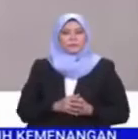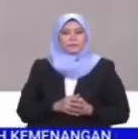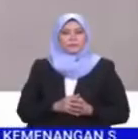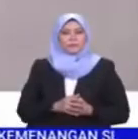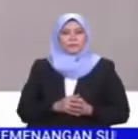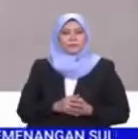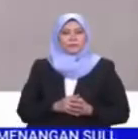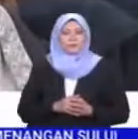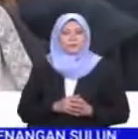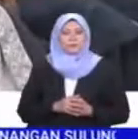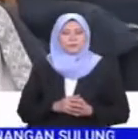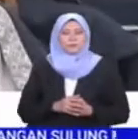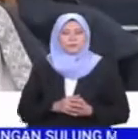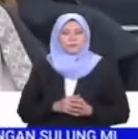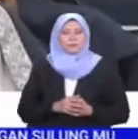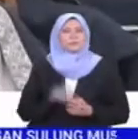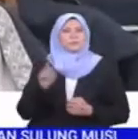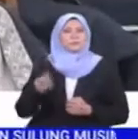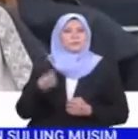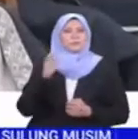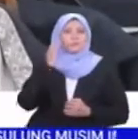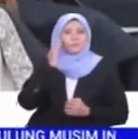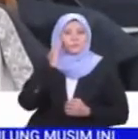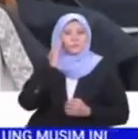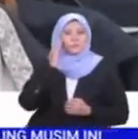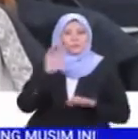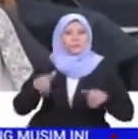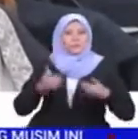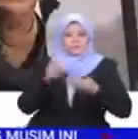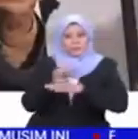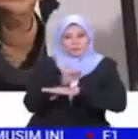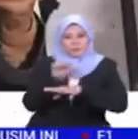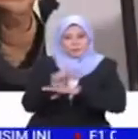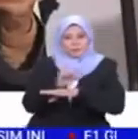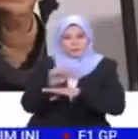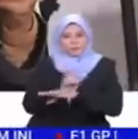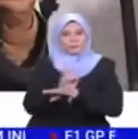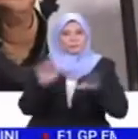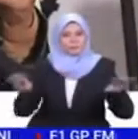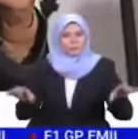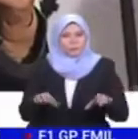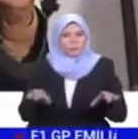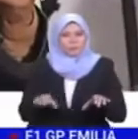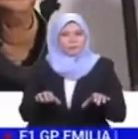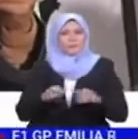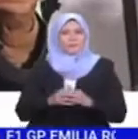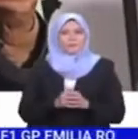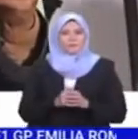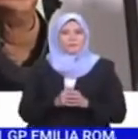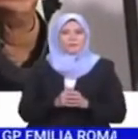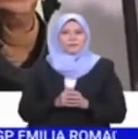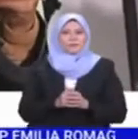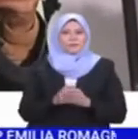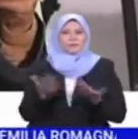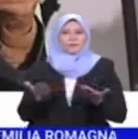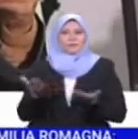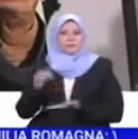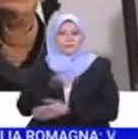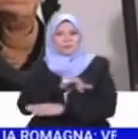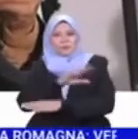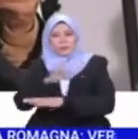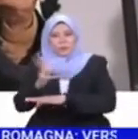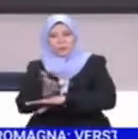itu kita tidak tahu sejauh mana terkuatkan amalan yang kita lakukan sama ada menempatkan kita di syurga